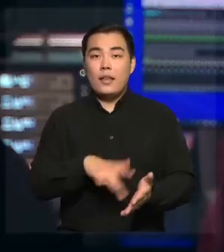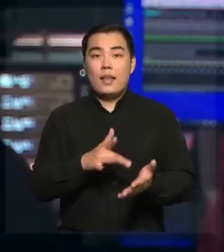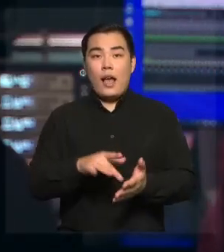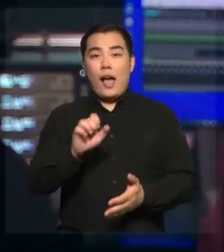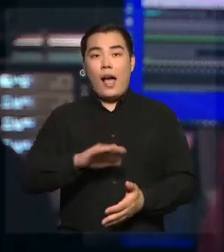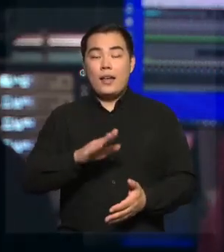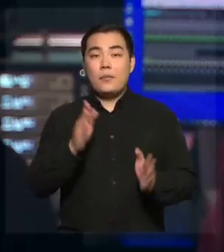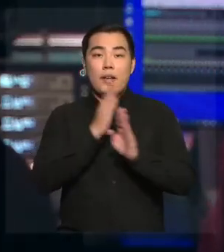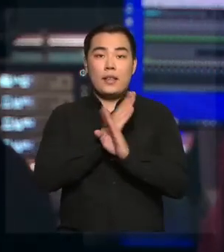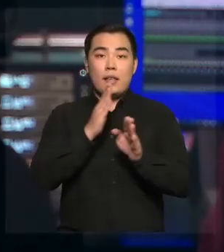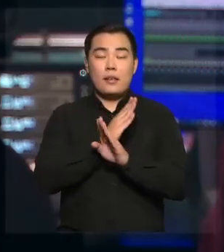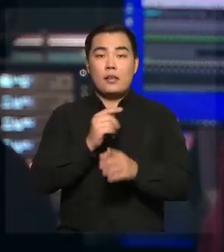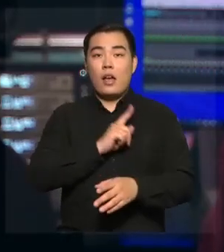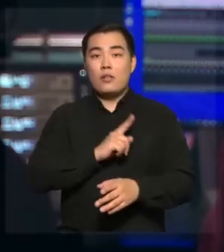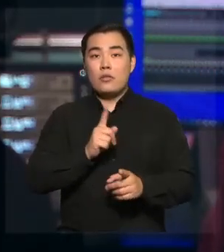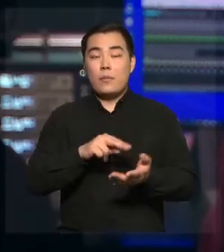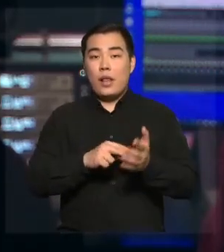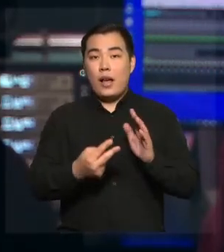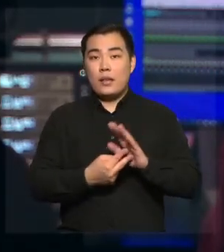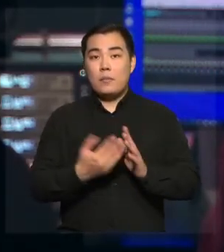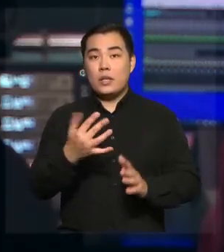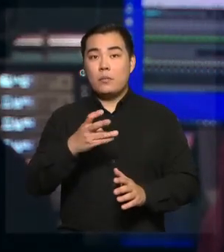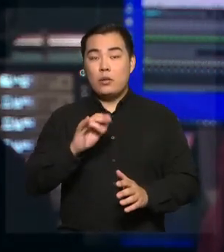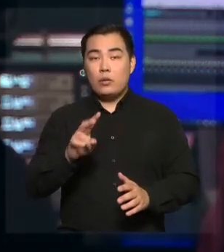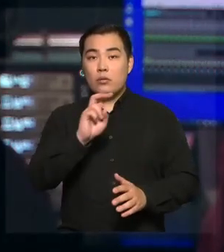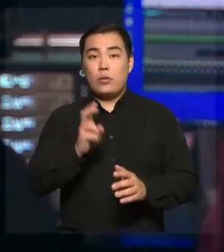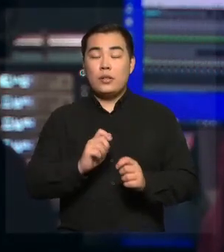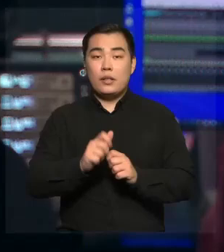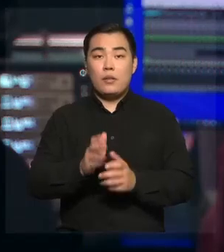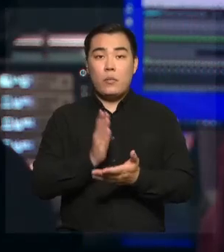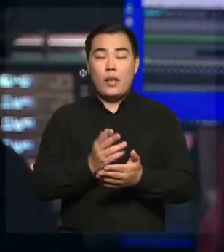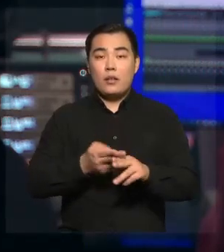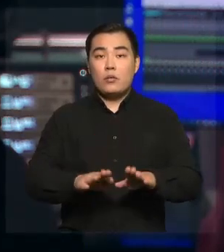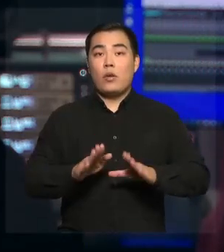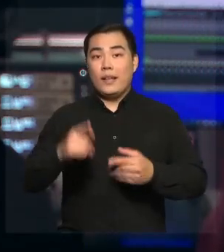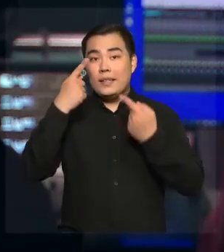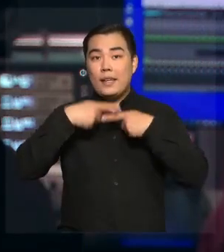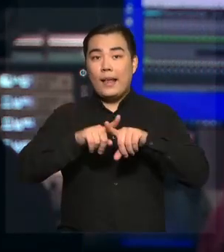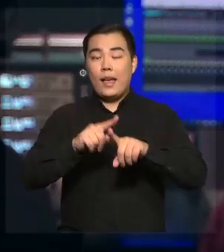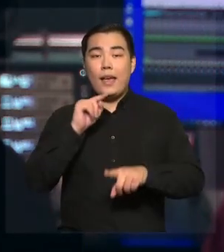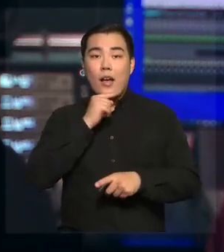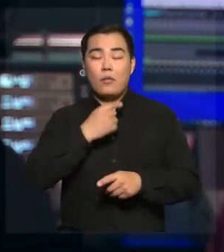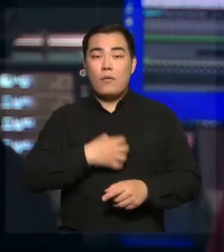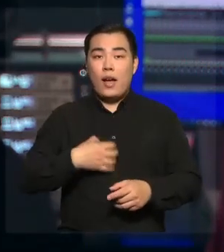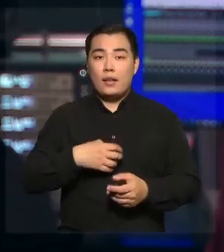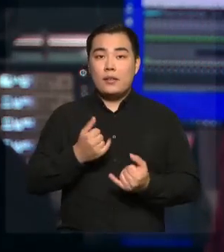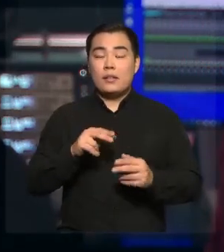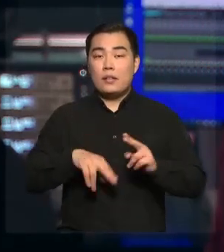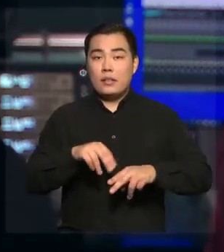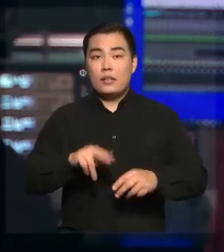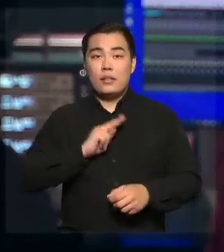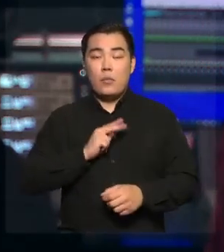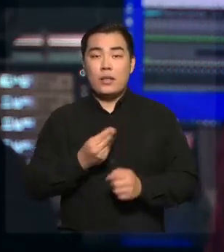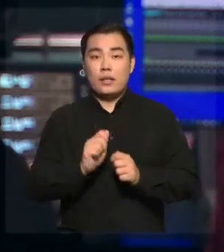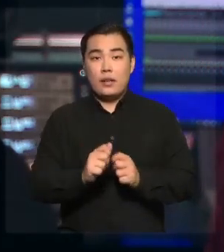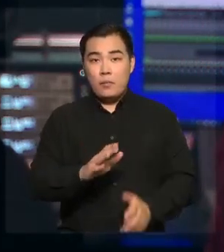Орталық Азияның климаттық жобаларын іске асыруға 5 миллион доллар бөлінді. Бұл тек техникалық, экономикалық негіздемелерін жасауға бағытталған